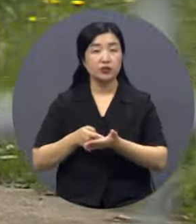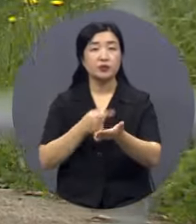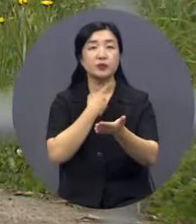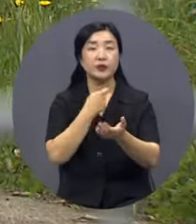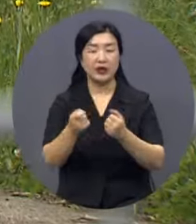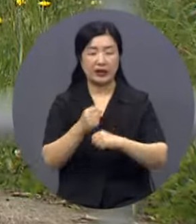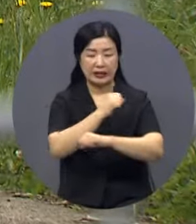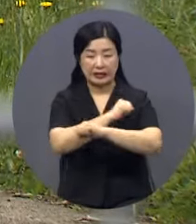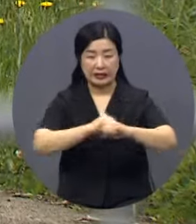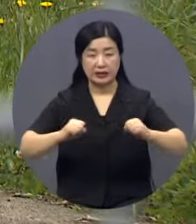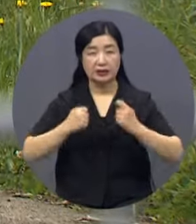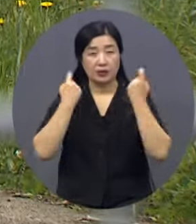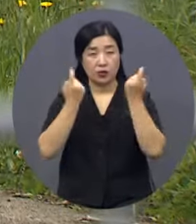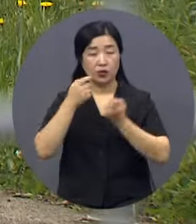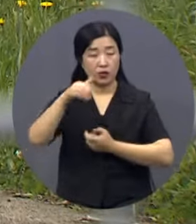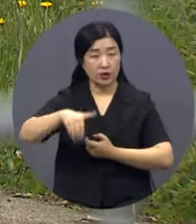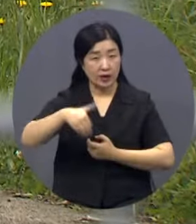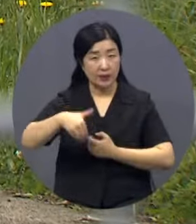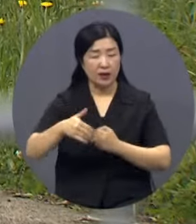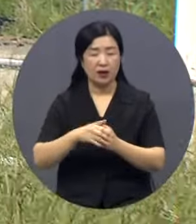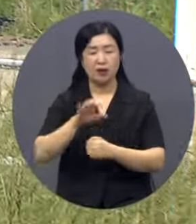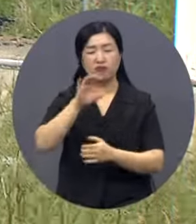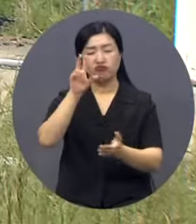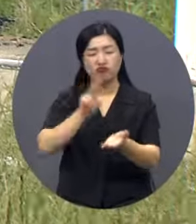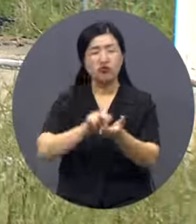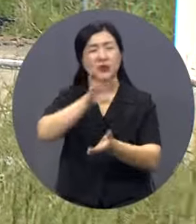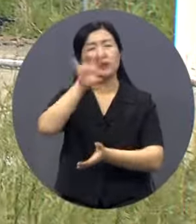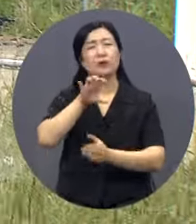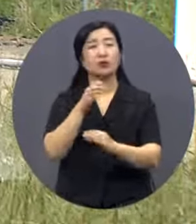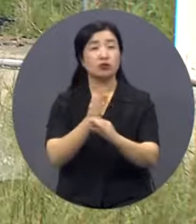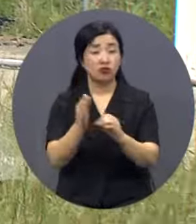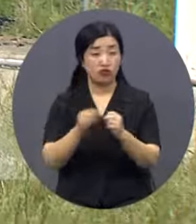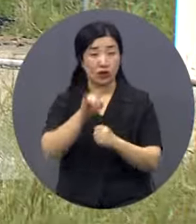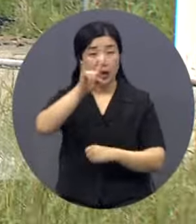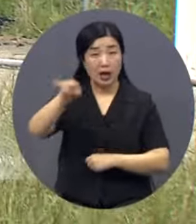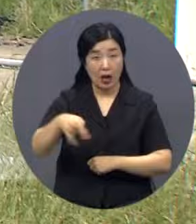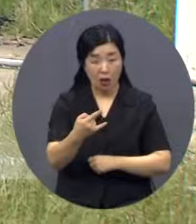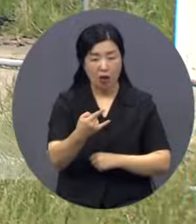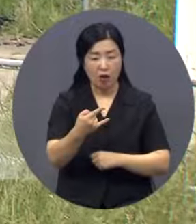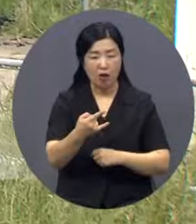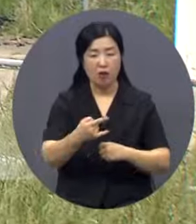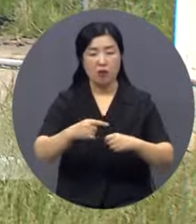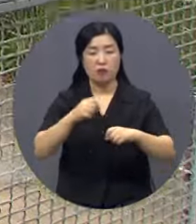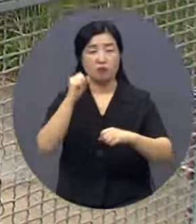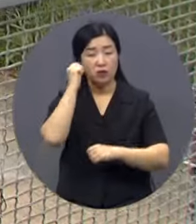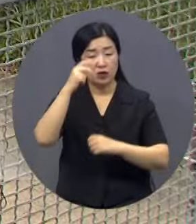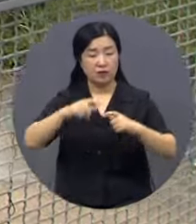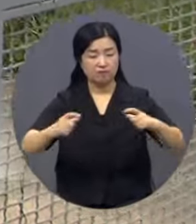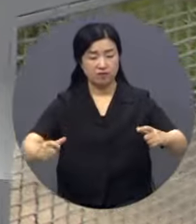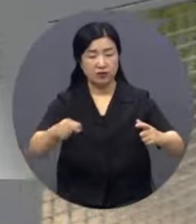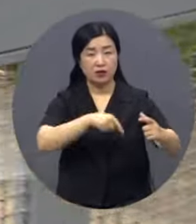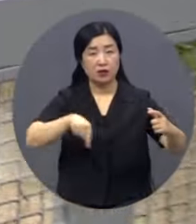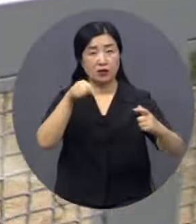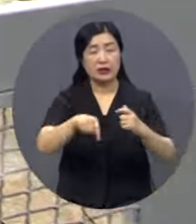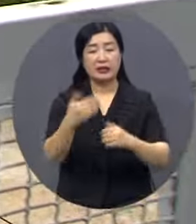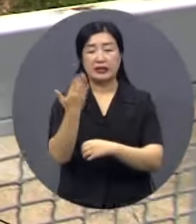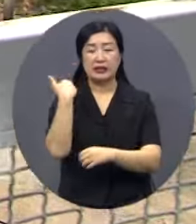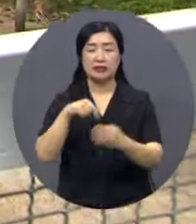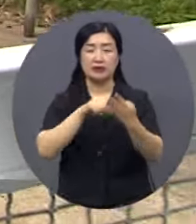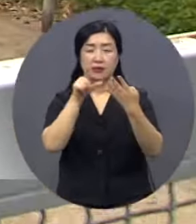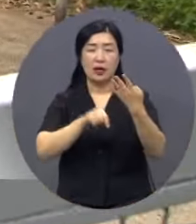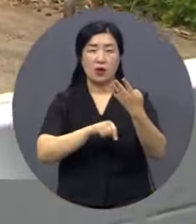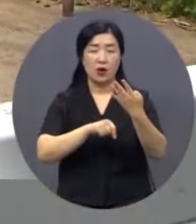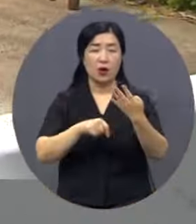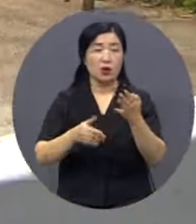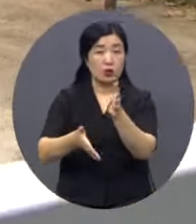대규모 관광개발 사업의 문제가 반복되고 있는데도 에월 포레스트 관광단지 조성 사업은 지난 4월 제주도